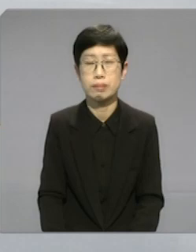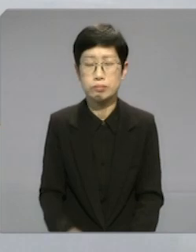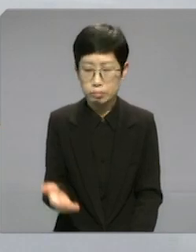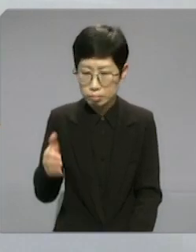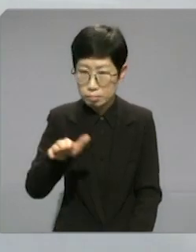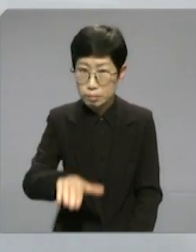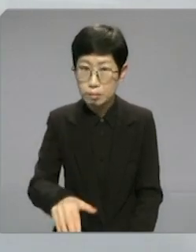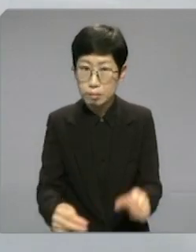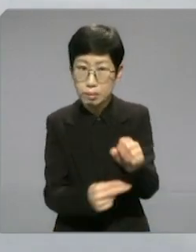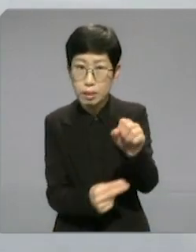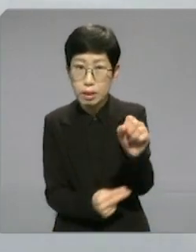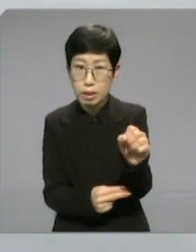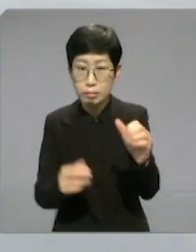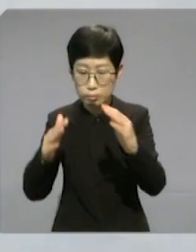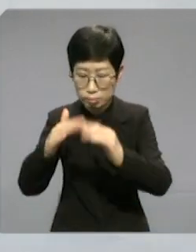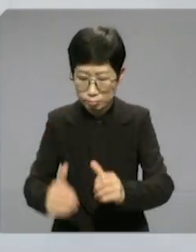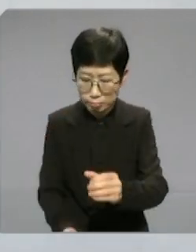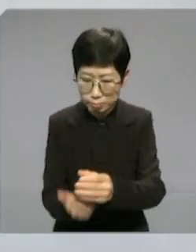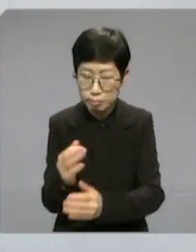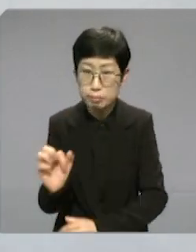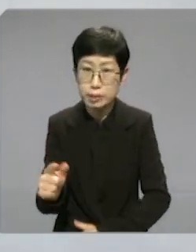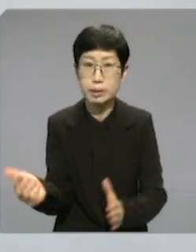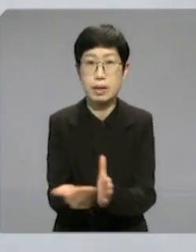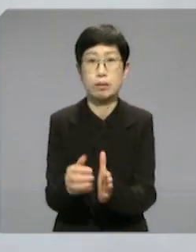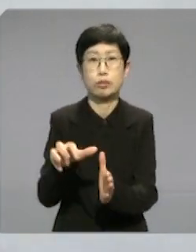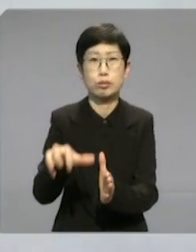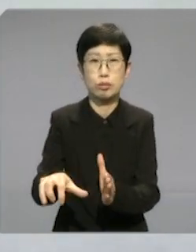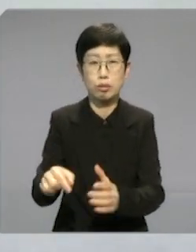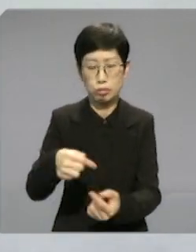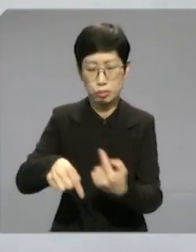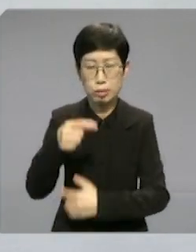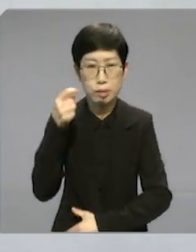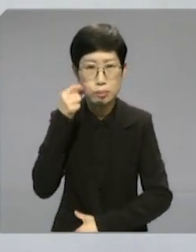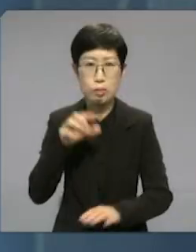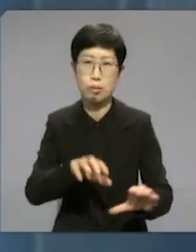하지만 교량붕괴 사고로 한군은 무기한